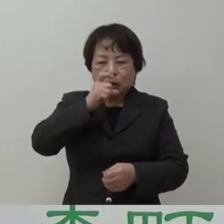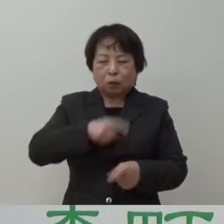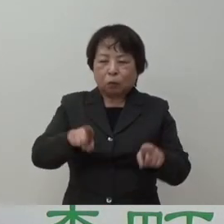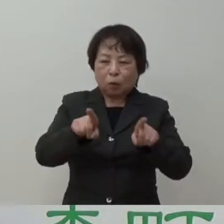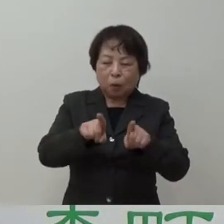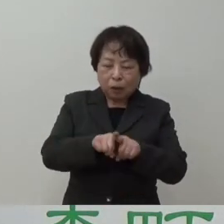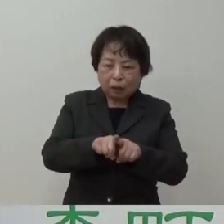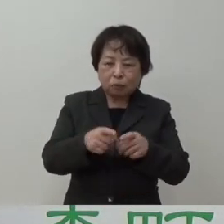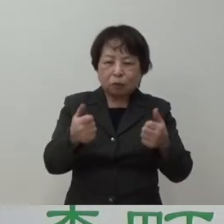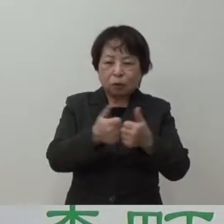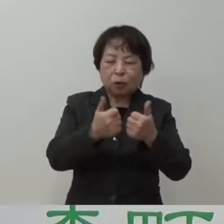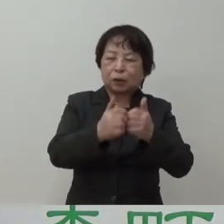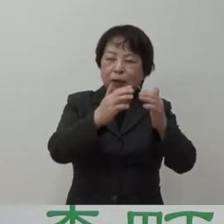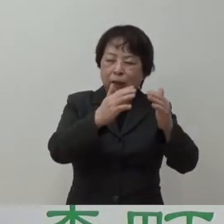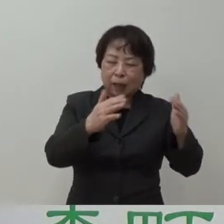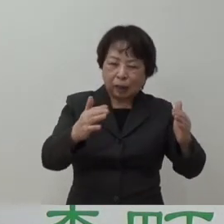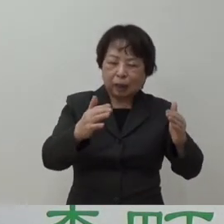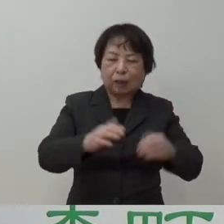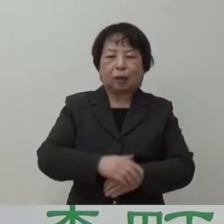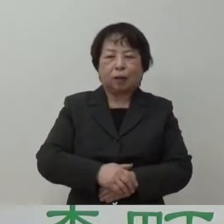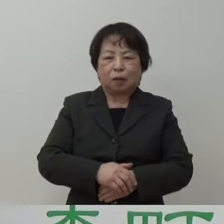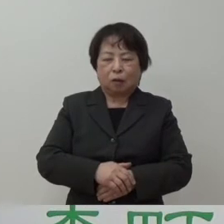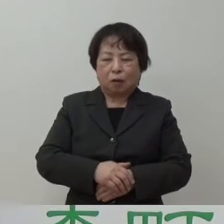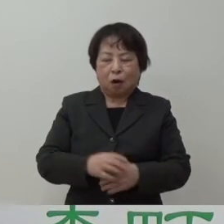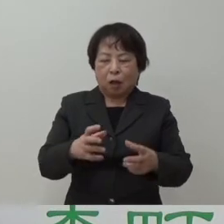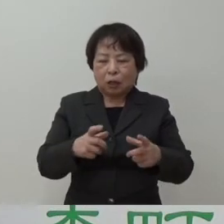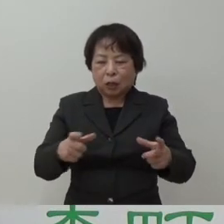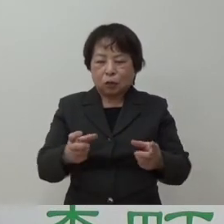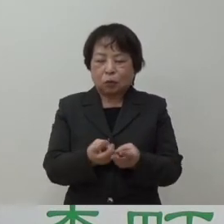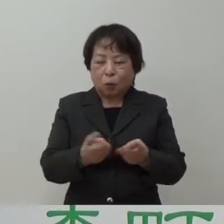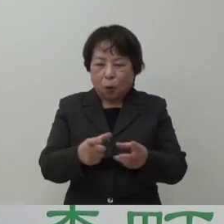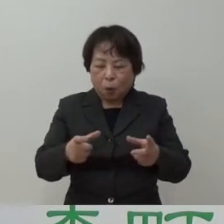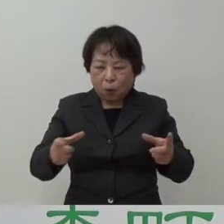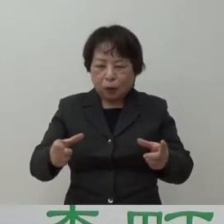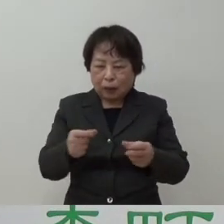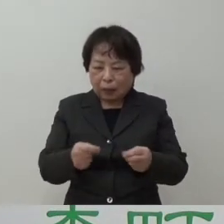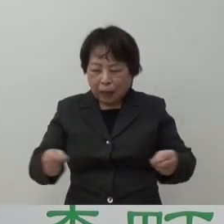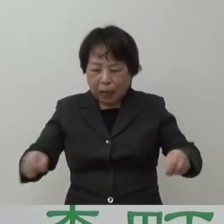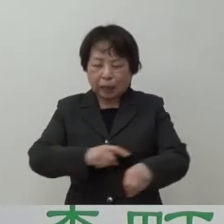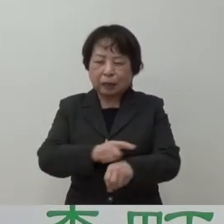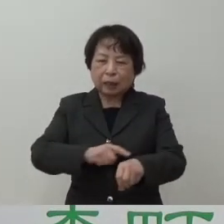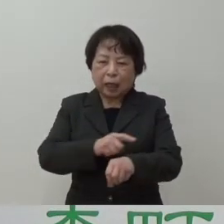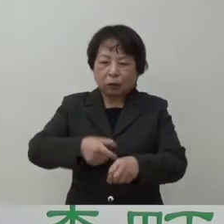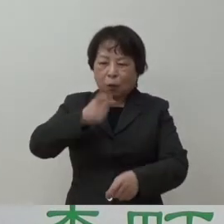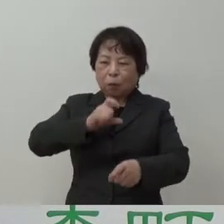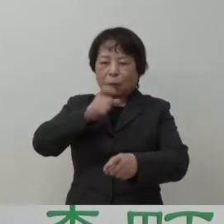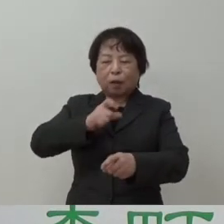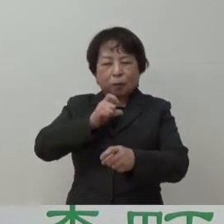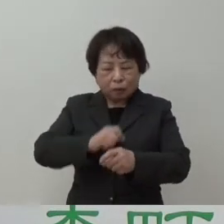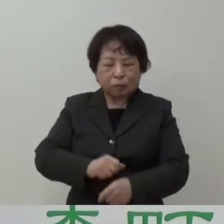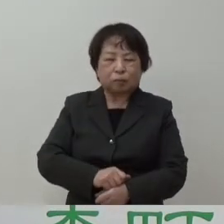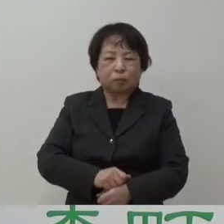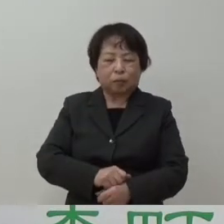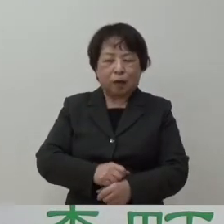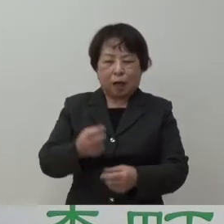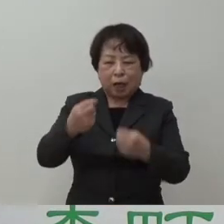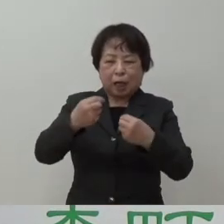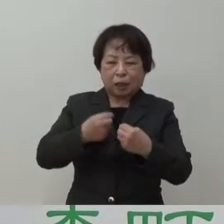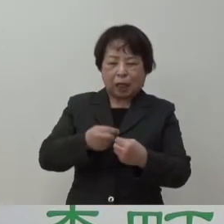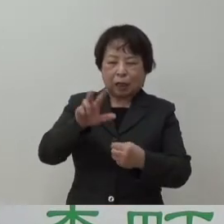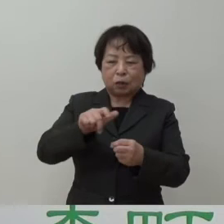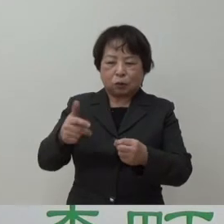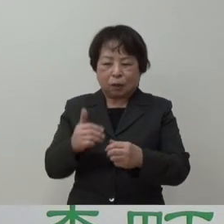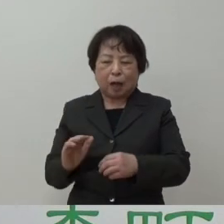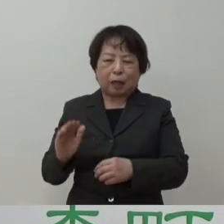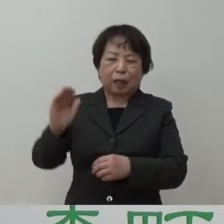親会や大人数や長時間に及ぶ飲食などの感染リスクが高まる場